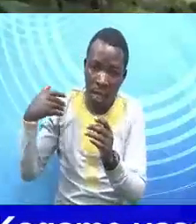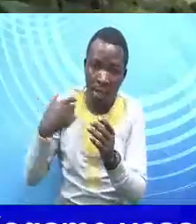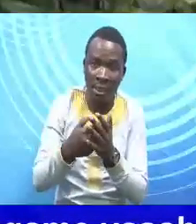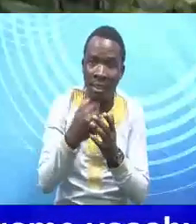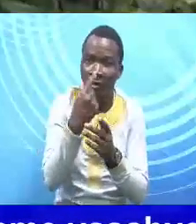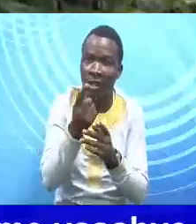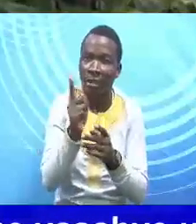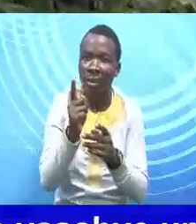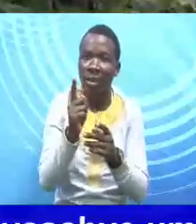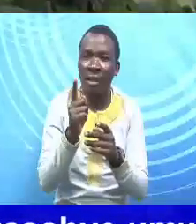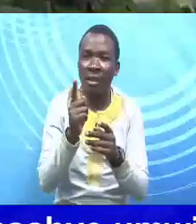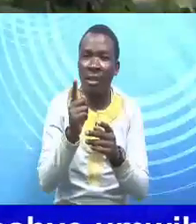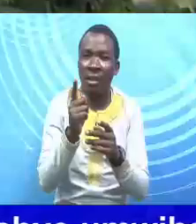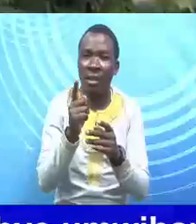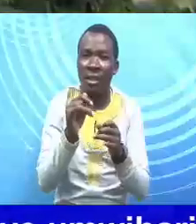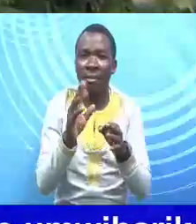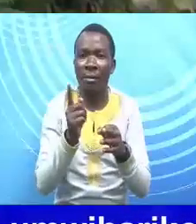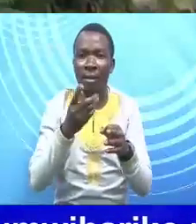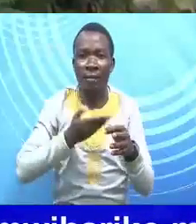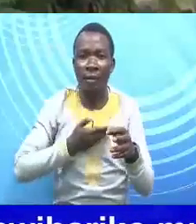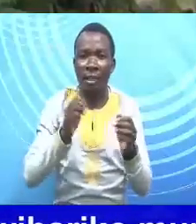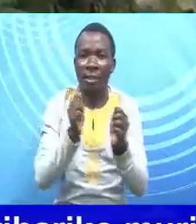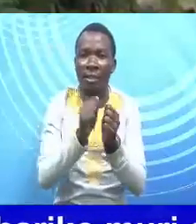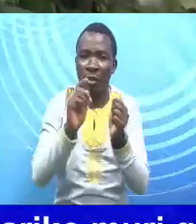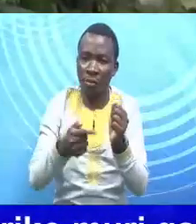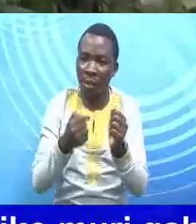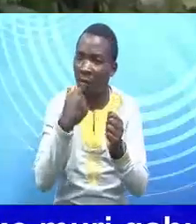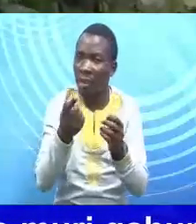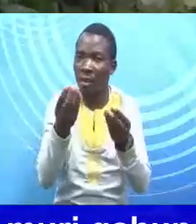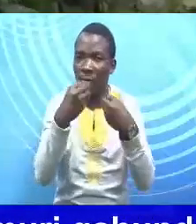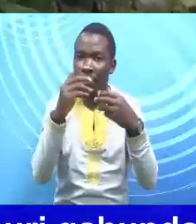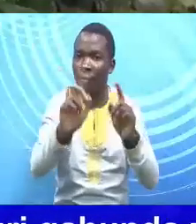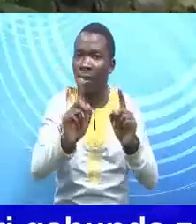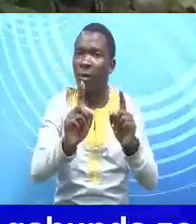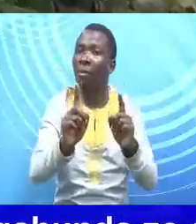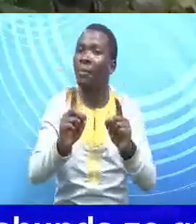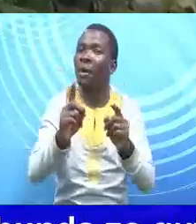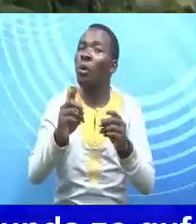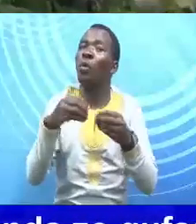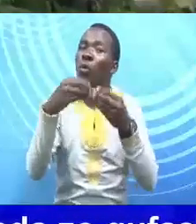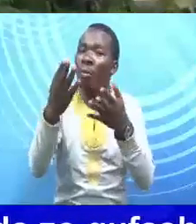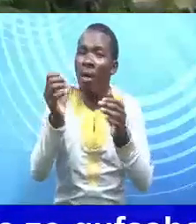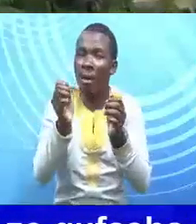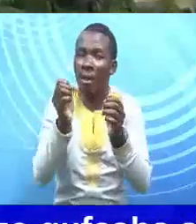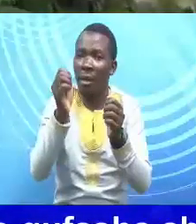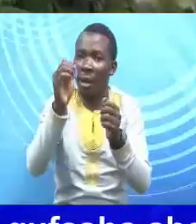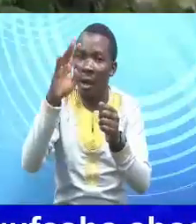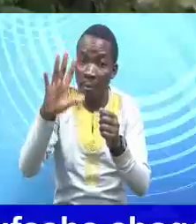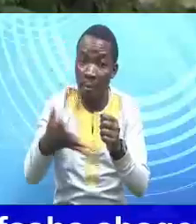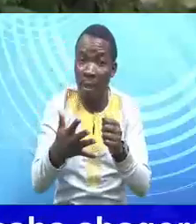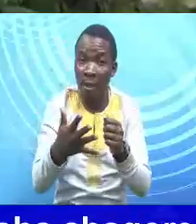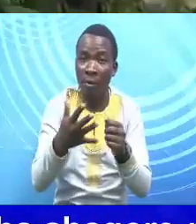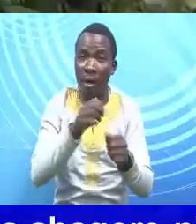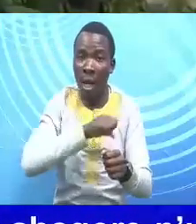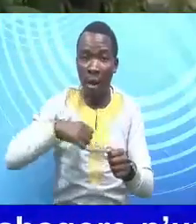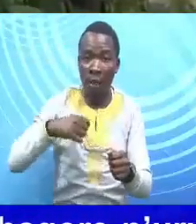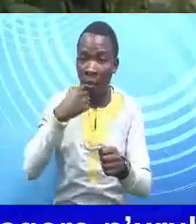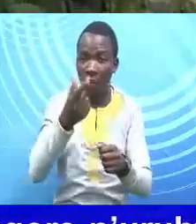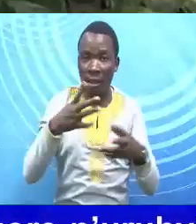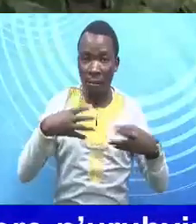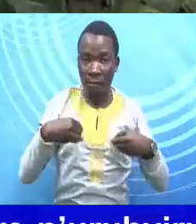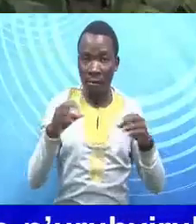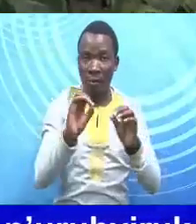tudafite iryo cumi ngo ntago yaduha tumuha ibihumbi bitanu bitanu nabyo arabyanga ngo ntabyo yemera ubwo